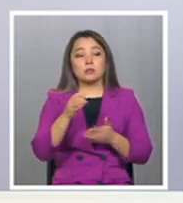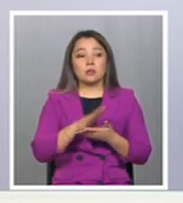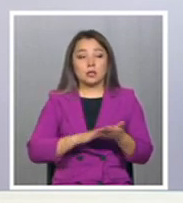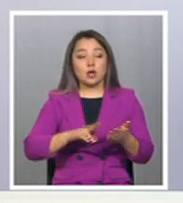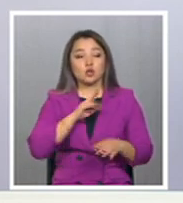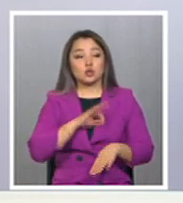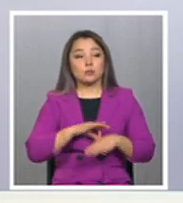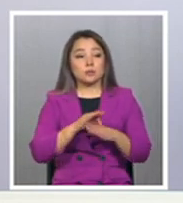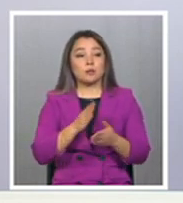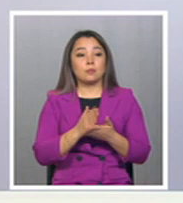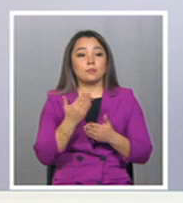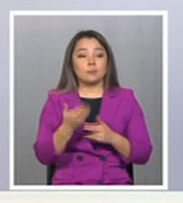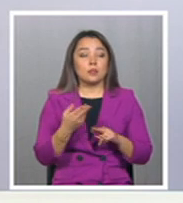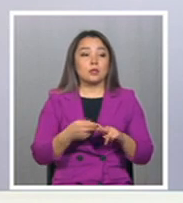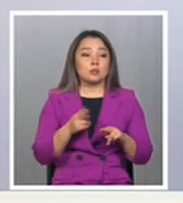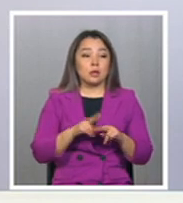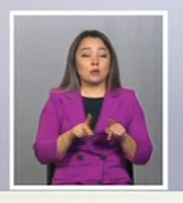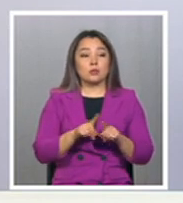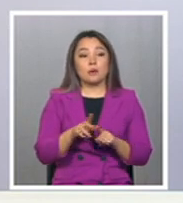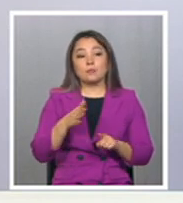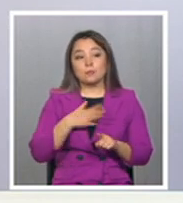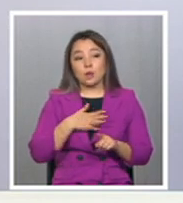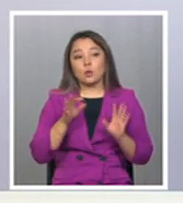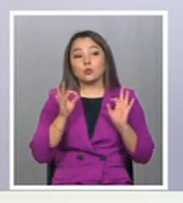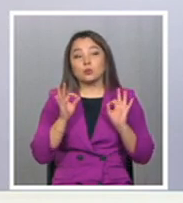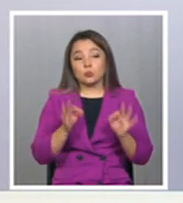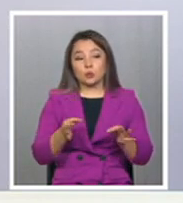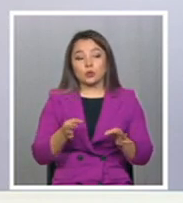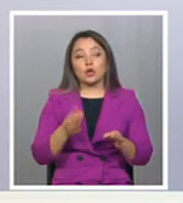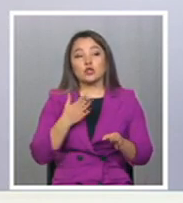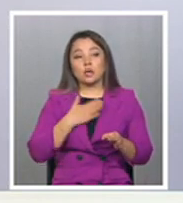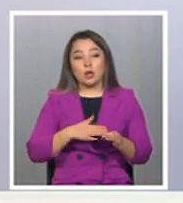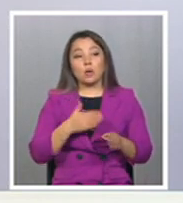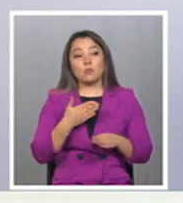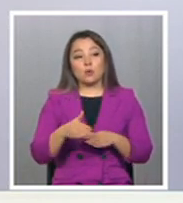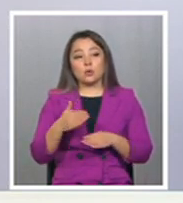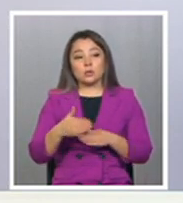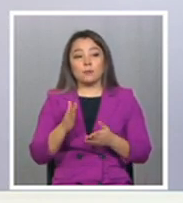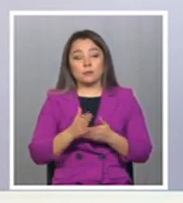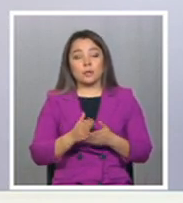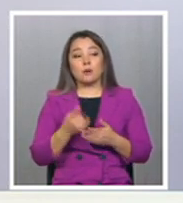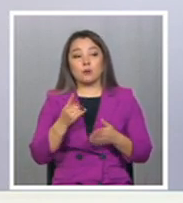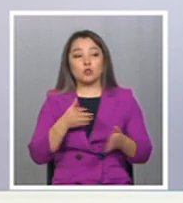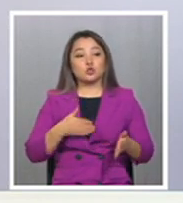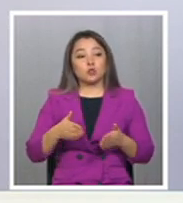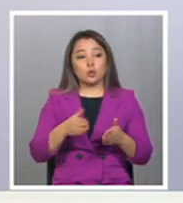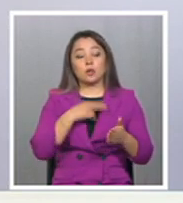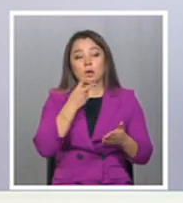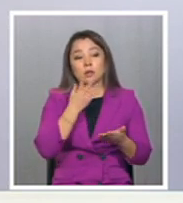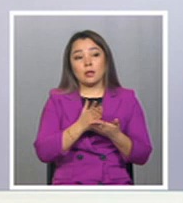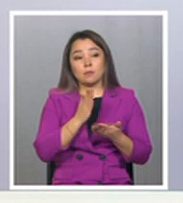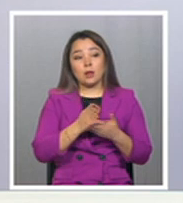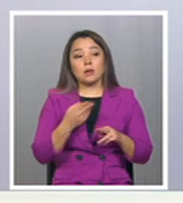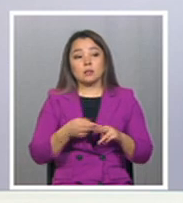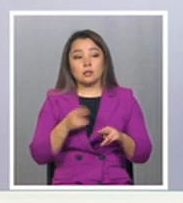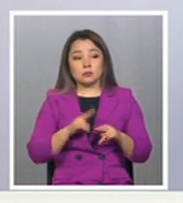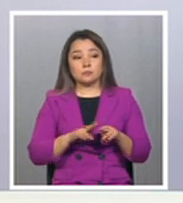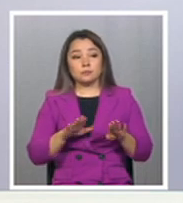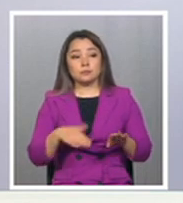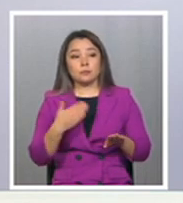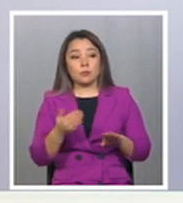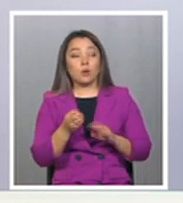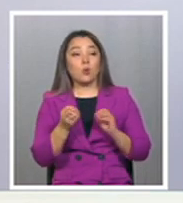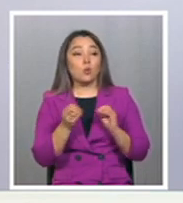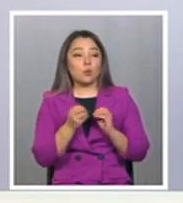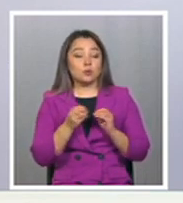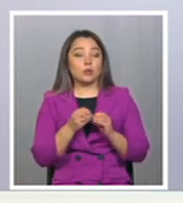істейік. Бұл жерде балалар бізде дұрыс жай бөлшек болғандықтан бір жолын ғана қарастырамыз. Сонда балалар қараңыздар. Ондық